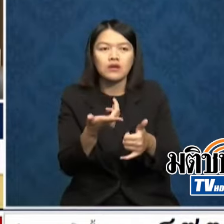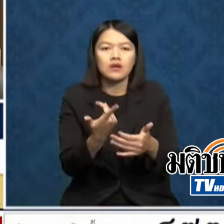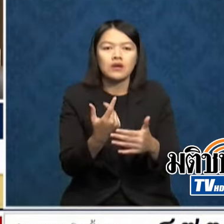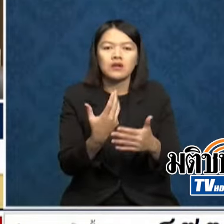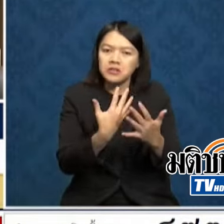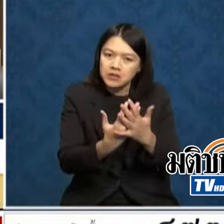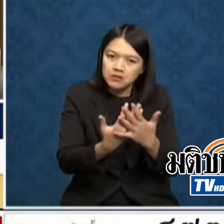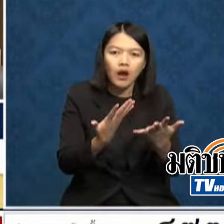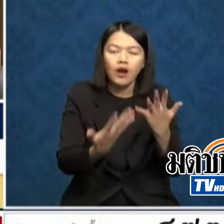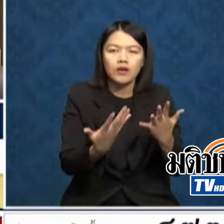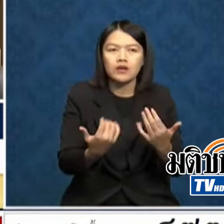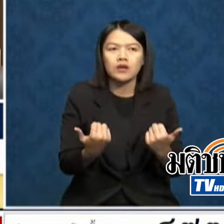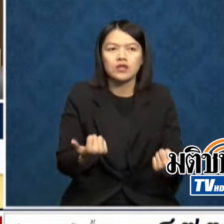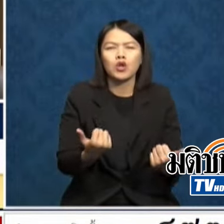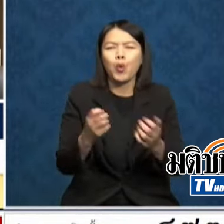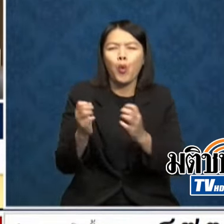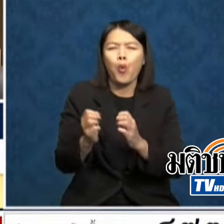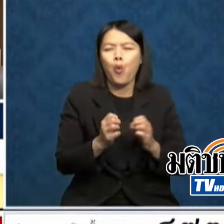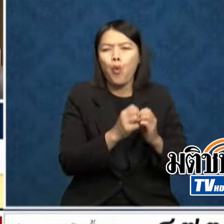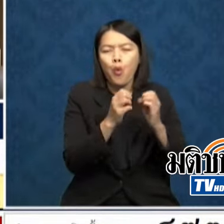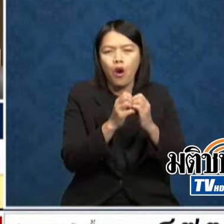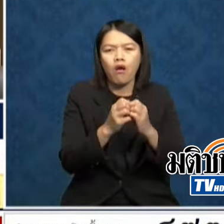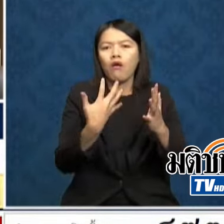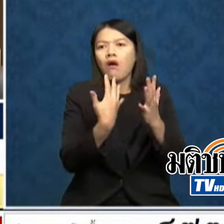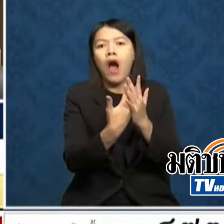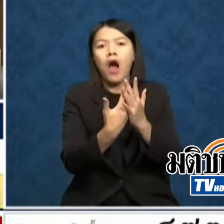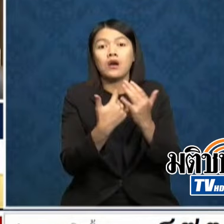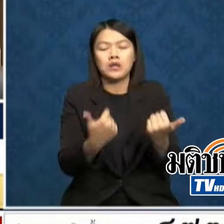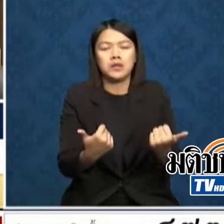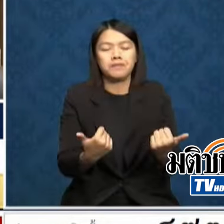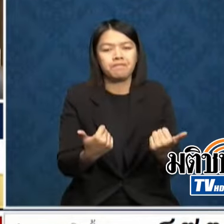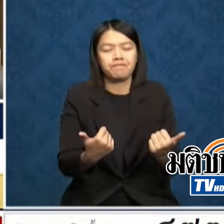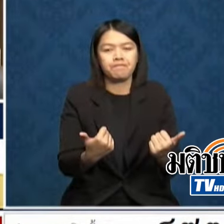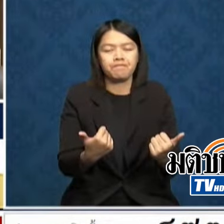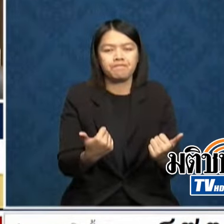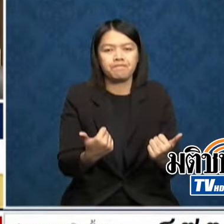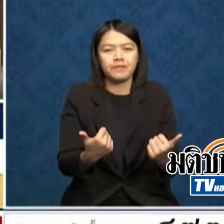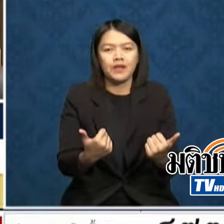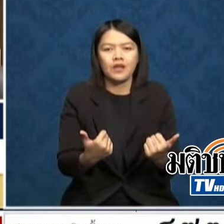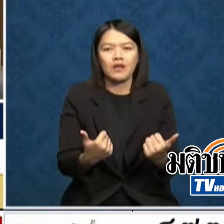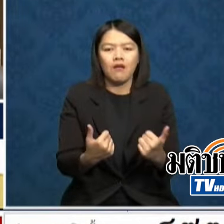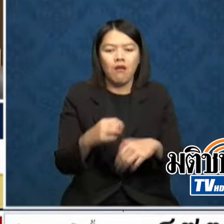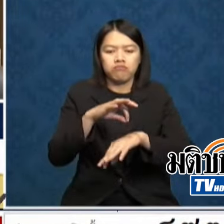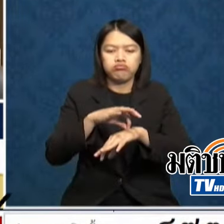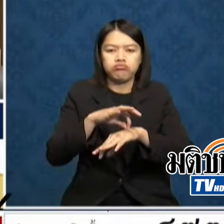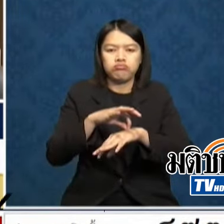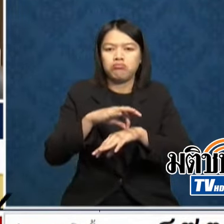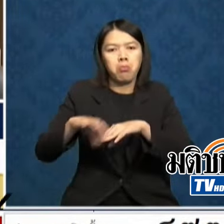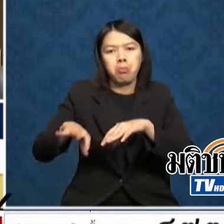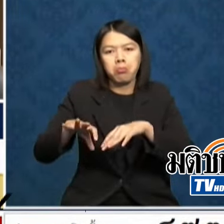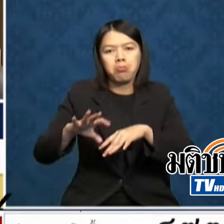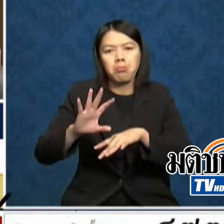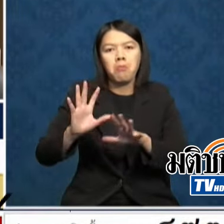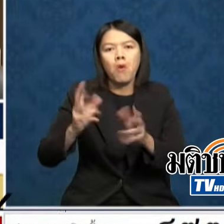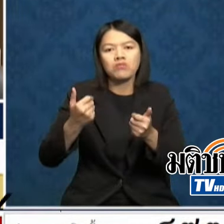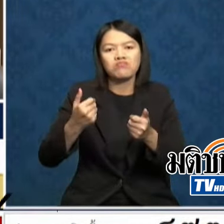มขังได้ยิ่งตอนนี้ยิ่งยุ่งใหญ่เลยถ้าไปคุมขังเนี่ยก็พ้นสภาพจากเป็นสมาชิกสภาผู้แทนรา